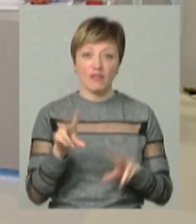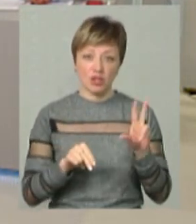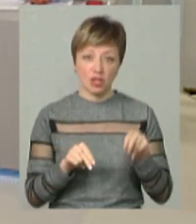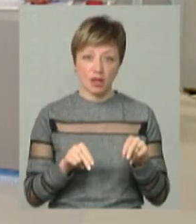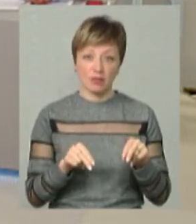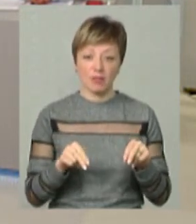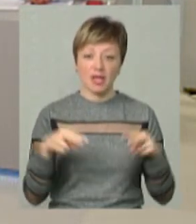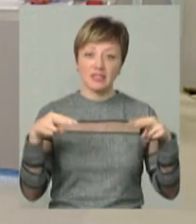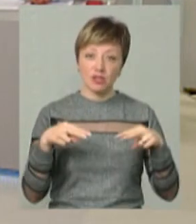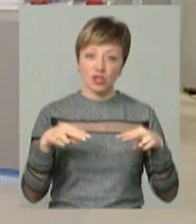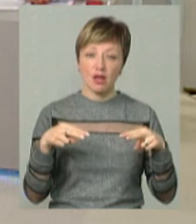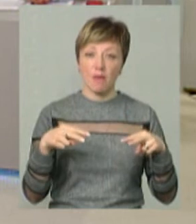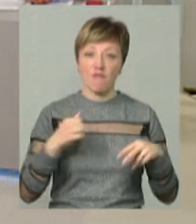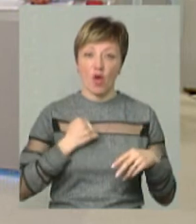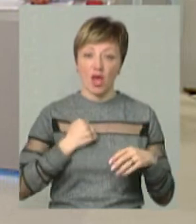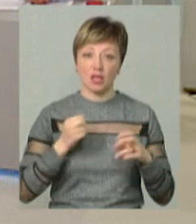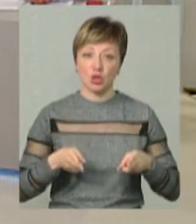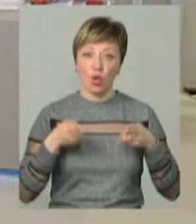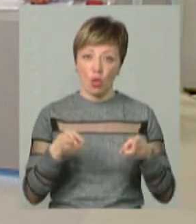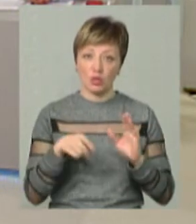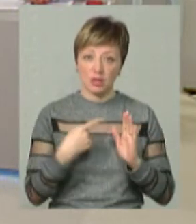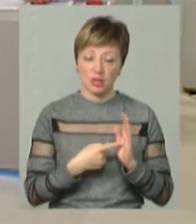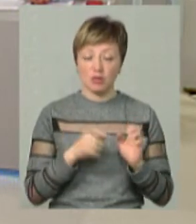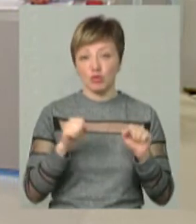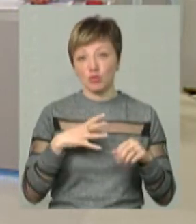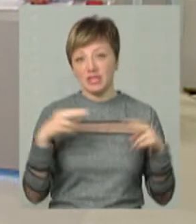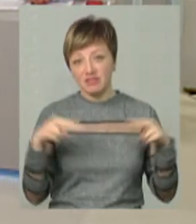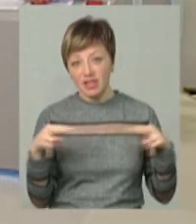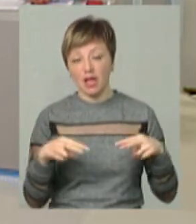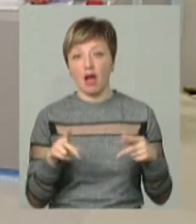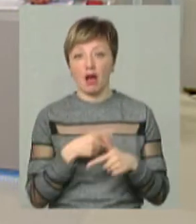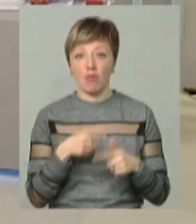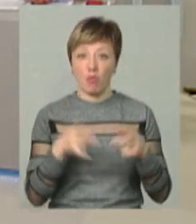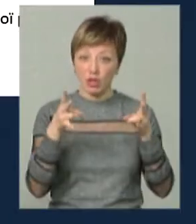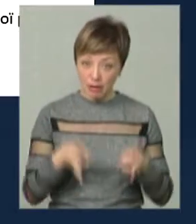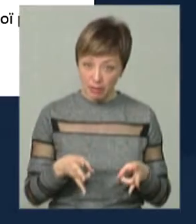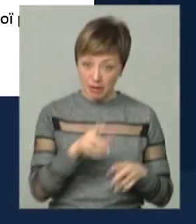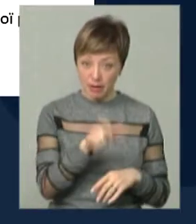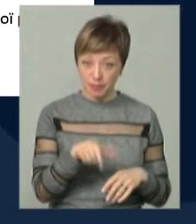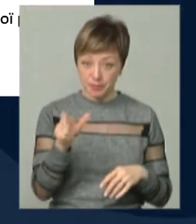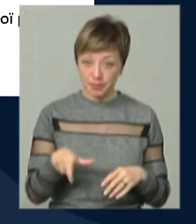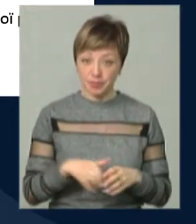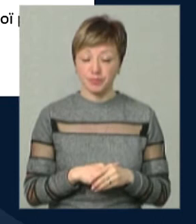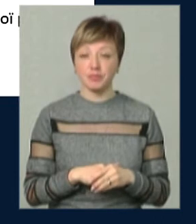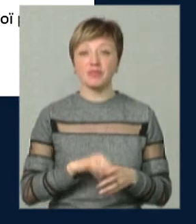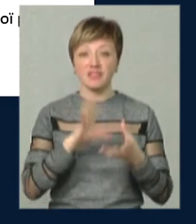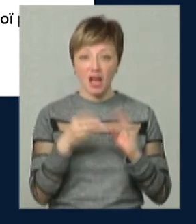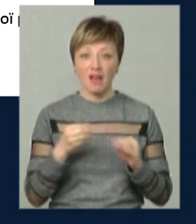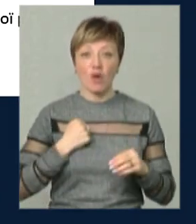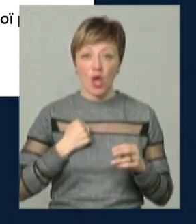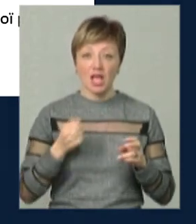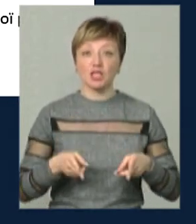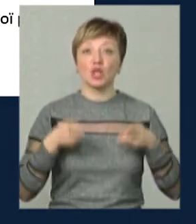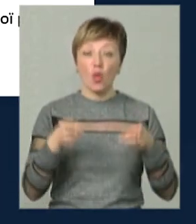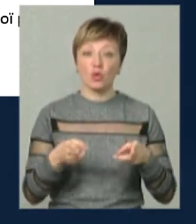вважати свідченнями воєнних злочинів? Це можуть бути і свідки, і можуть бути безпосередньо потерпілі. Взагалі, воєнні злочини – це